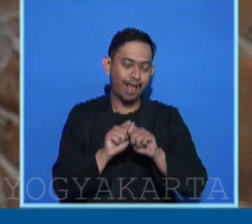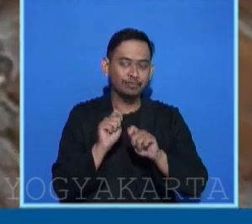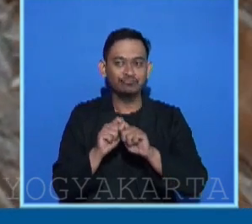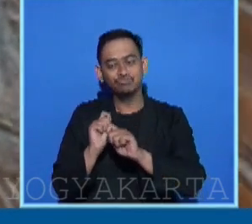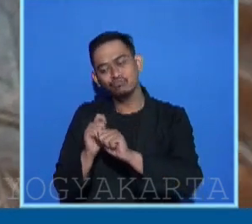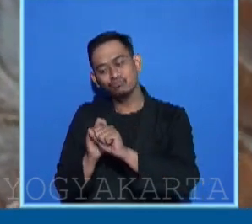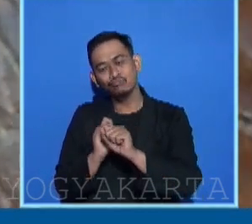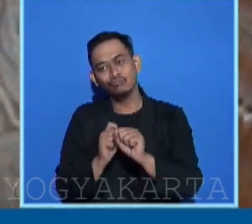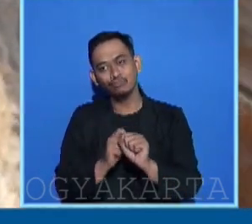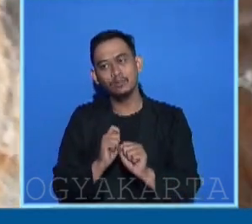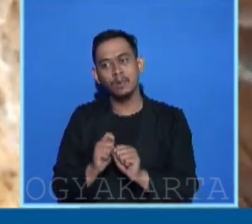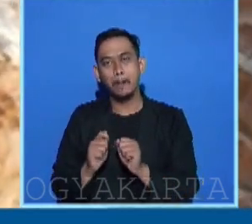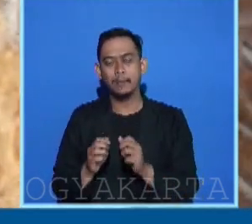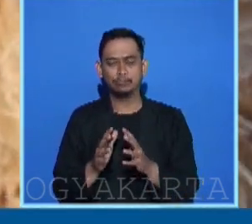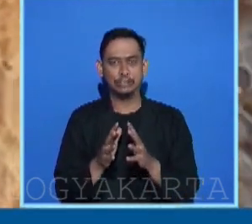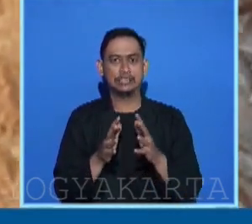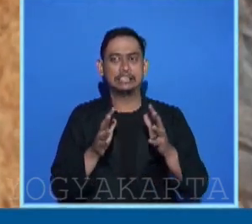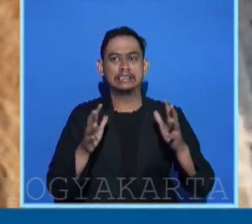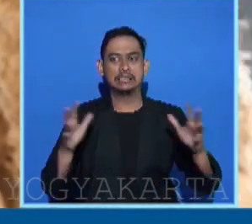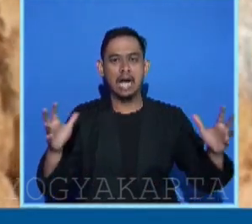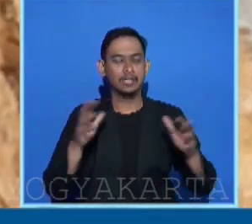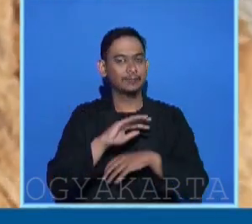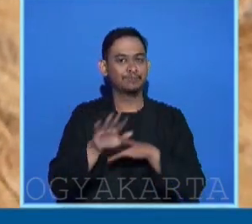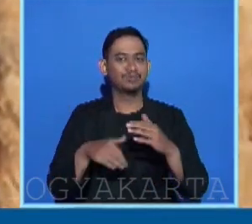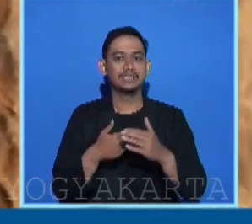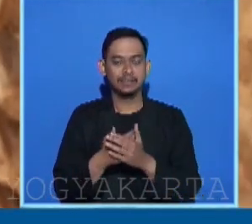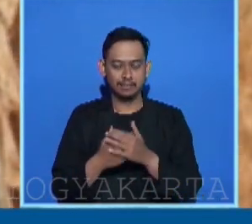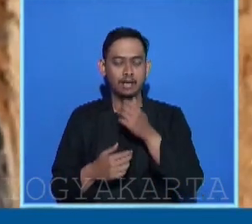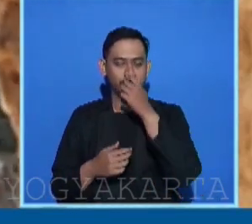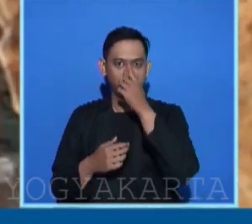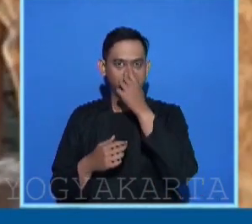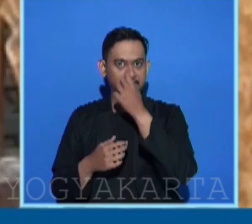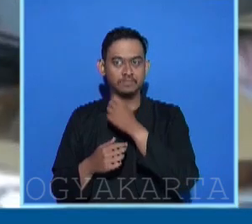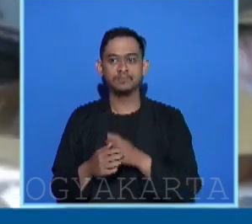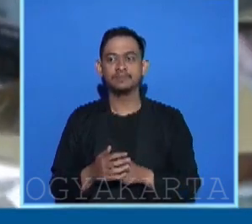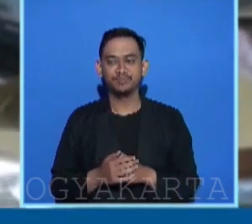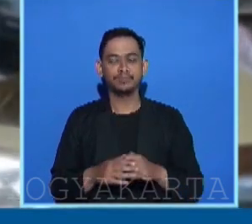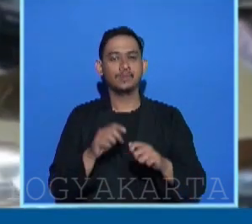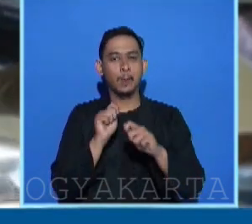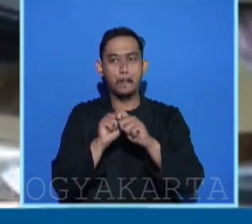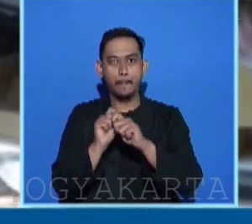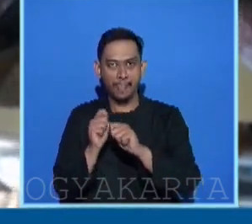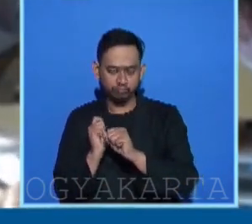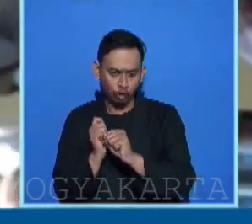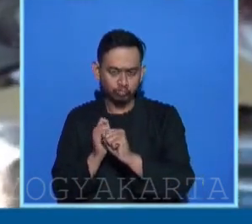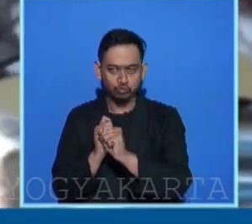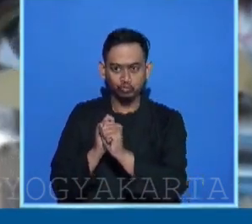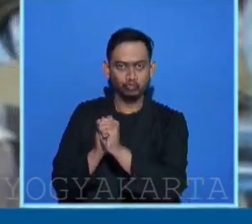warni bentuk Lan ukuran Black besur Meranti ladang Krido ngukir menikong mboten Picanto